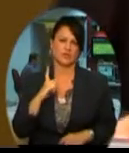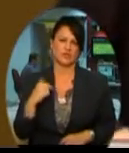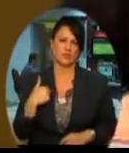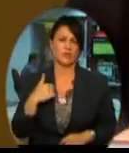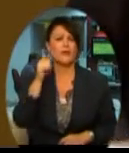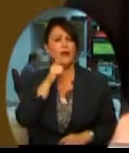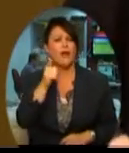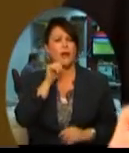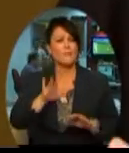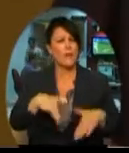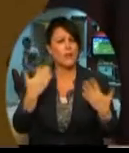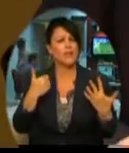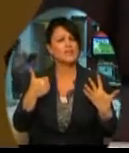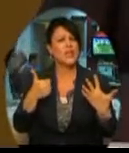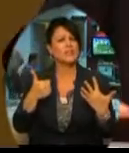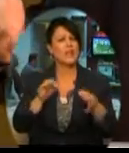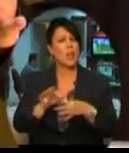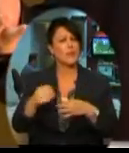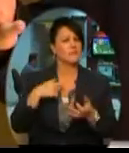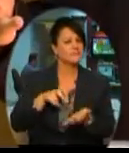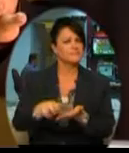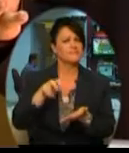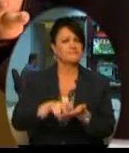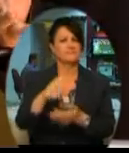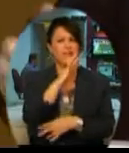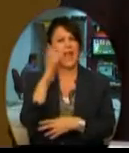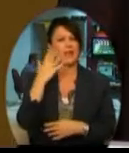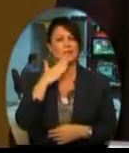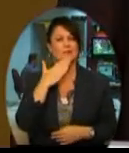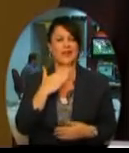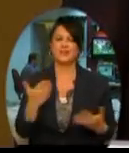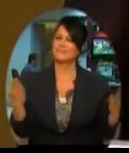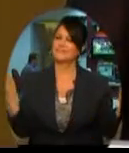בוקר 6 קילומטר ביער ירושלים, אין כמוהם.